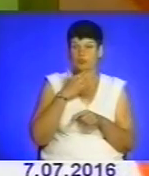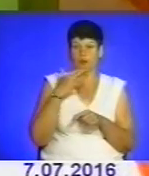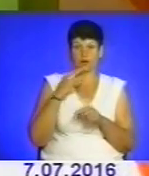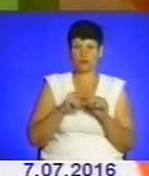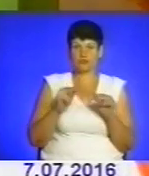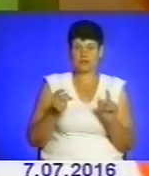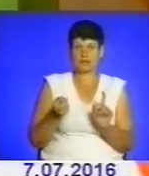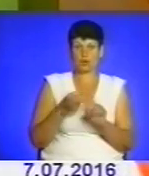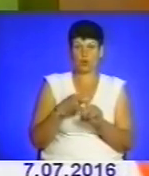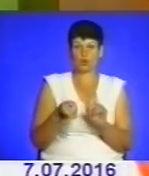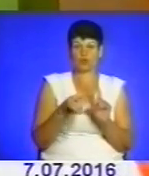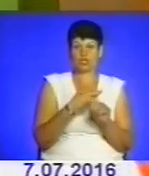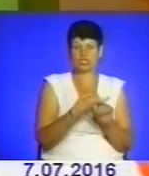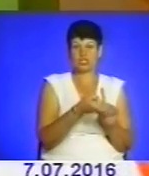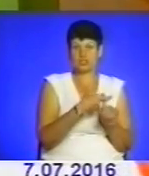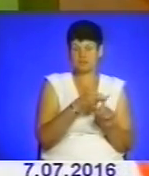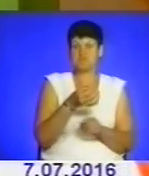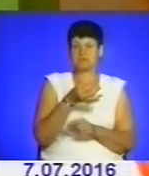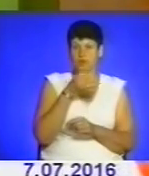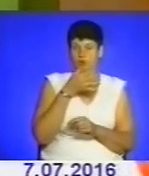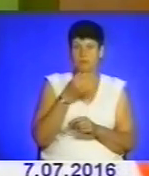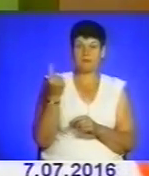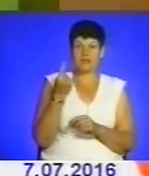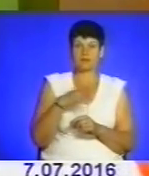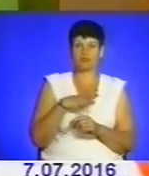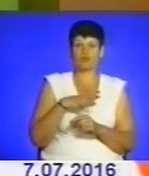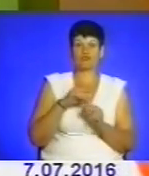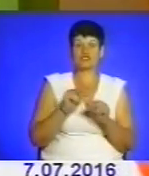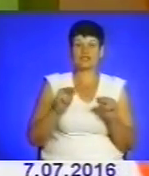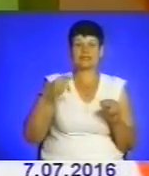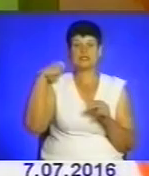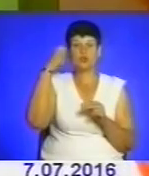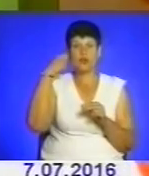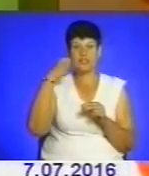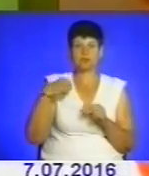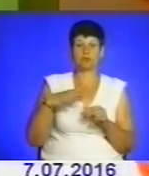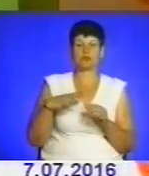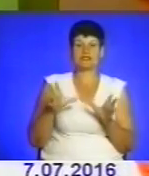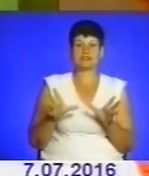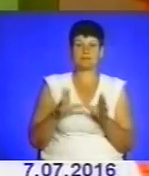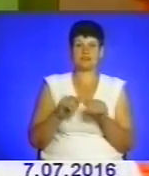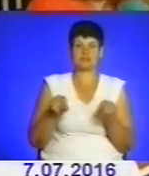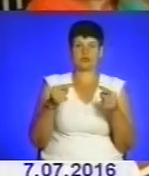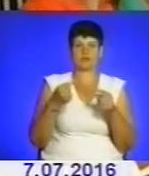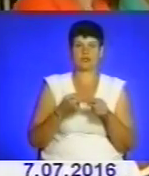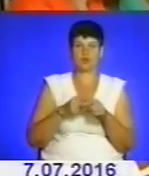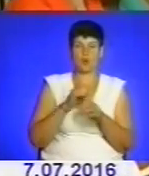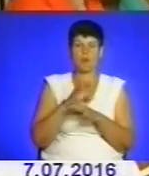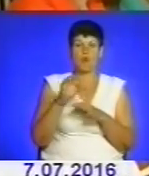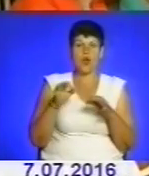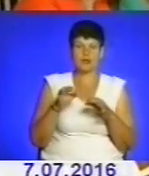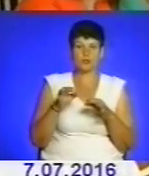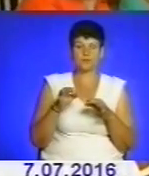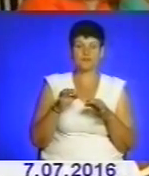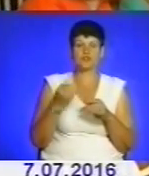до цього долучилися, їм сподобалась ідея. Першим був вчитель з Туреччини, і ми були співзасновниками цього проєкту. Проєкт складається